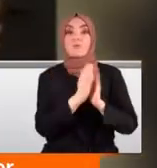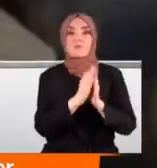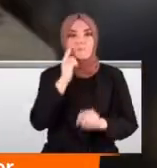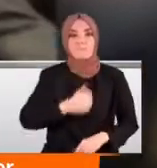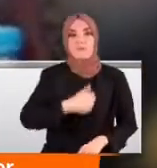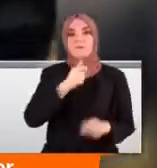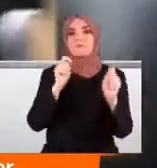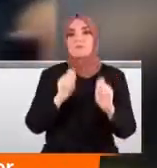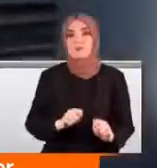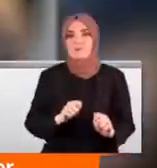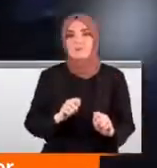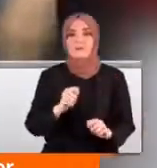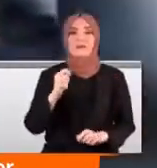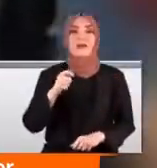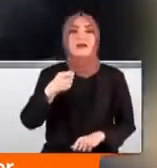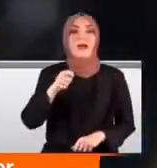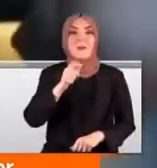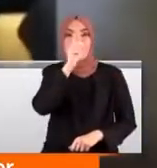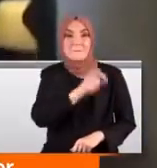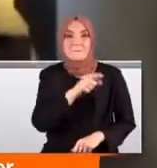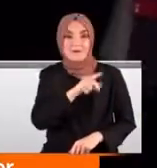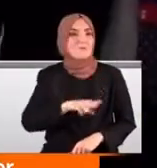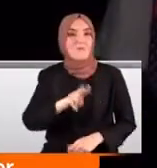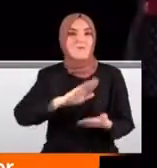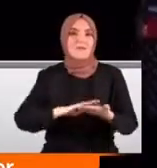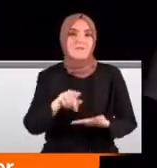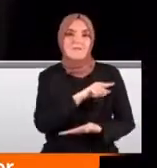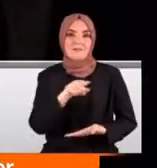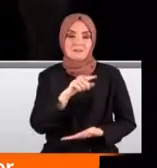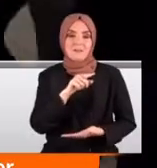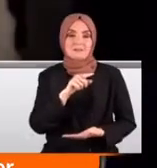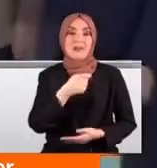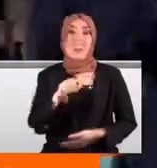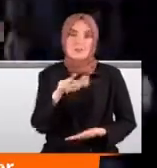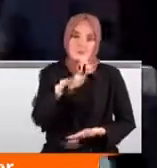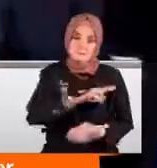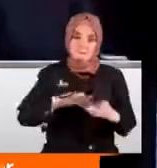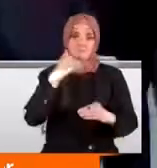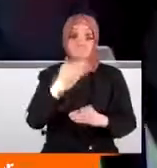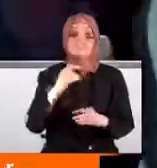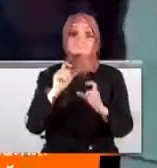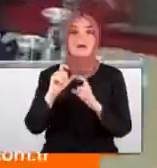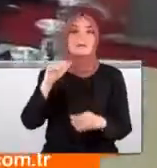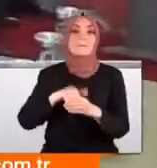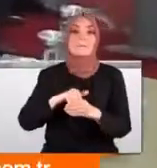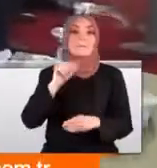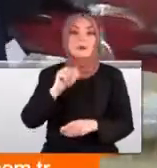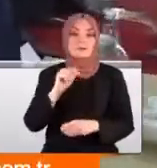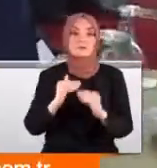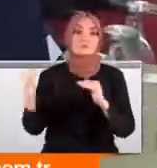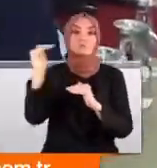yol arkadaşıydı. Erbakan'ın vefatı sonrasında Saadet Partisi'nin Yüksek İstişare Kurulu Başkanlığı görevini